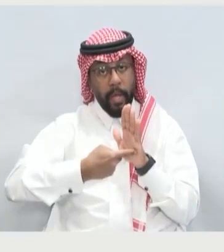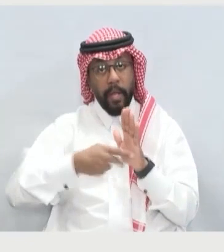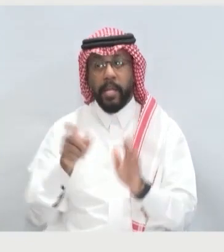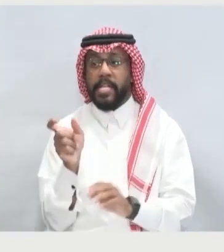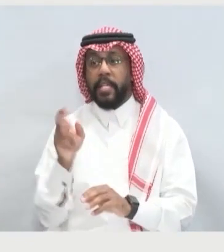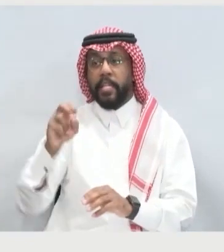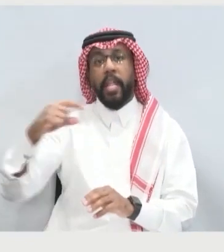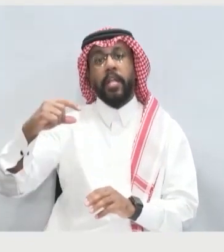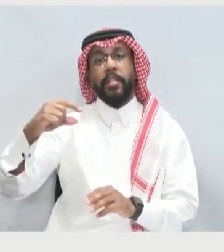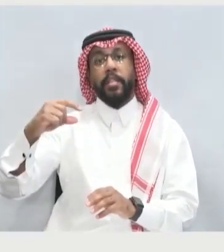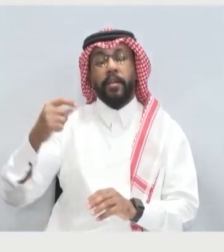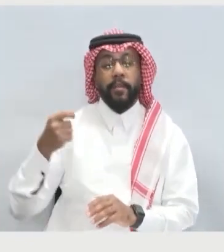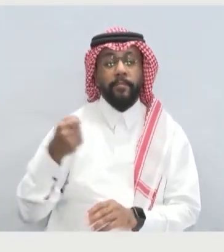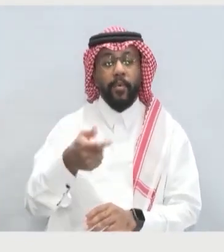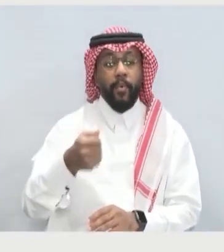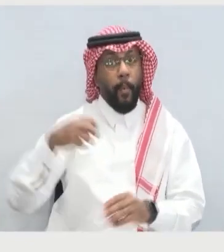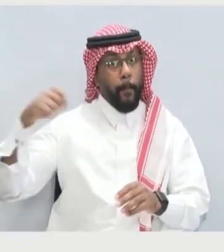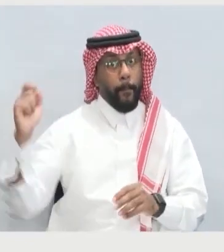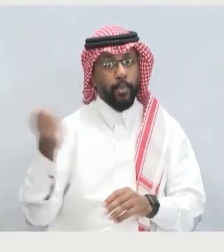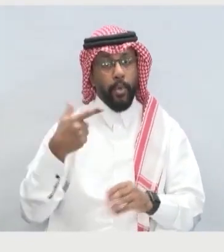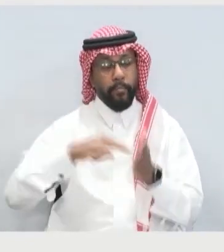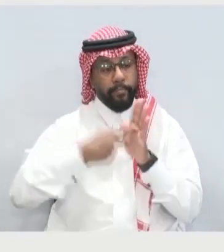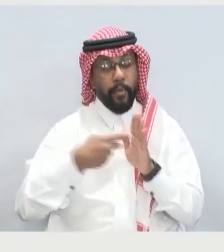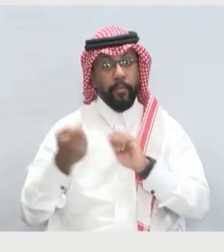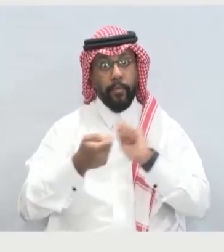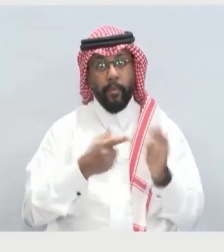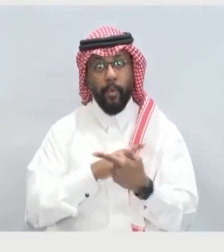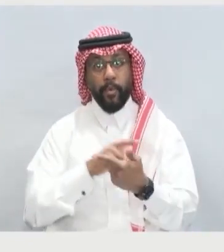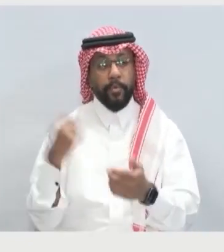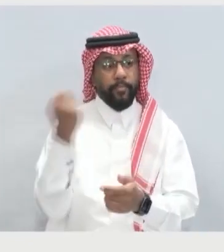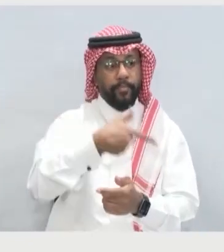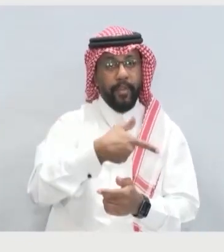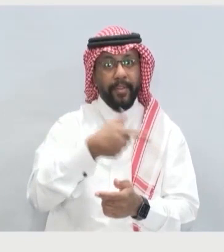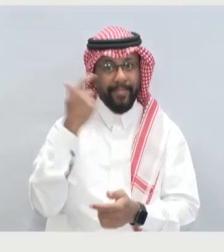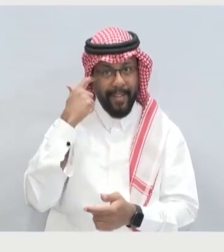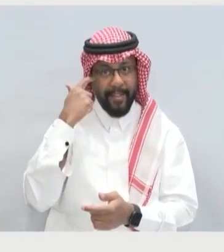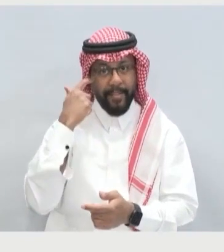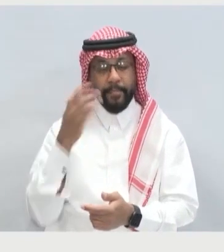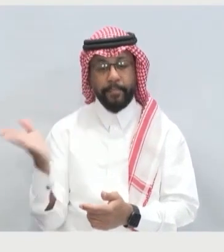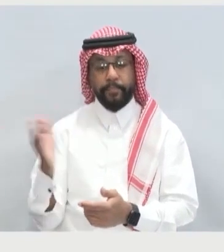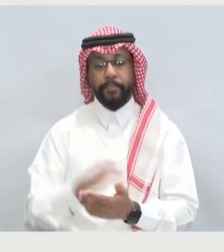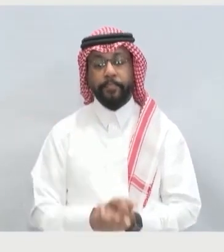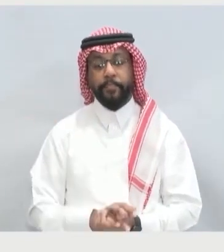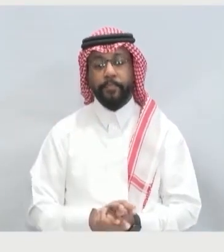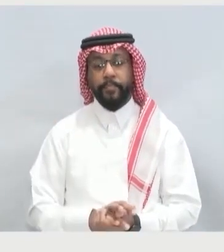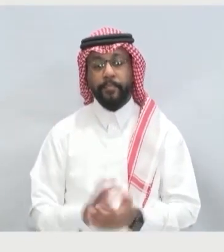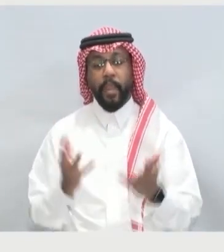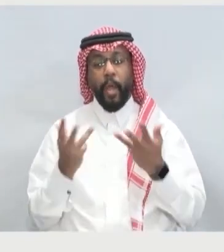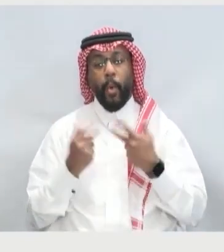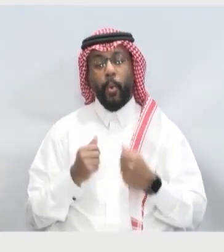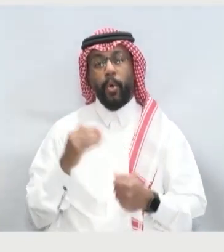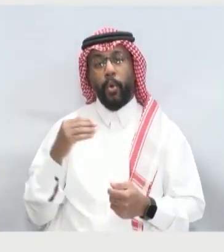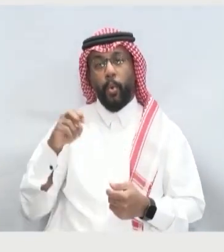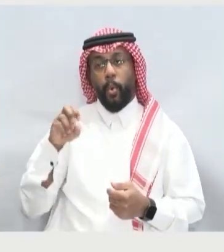الى نقد بشكل سريع وذكرنا عده امثله في ذلك الذم المدينه ذكرنا هي الحقوق